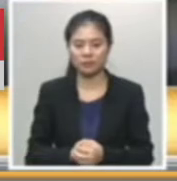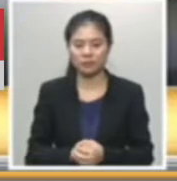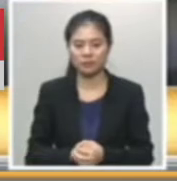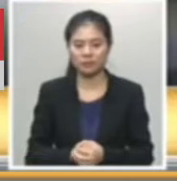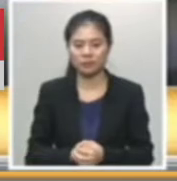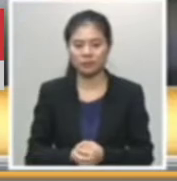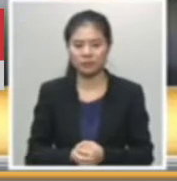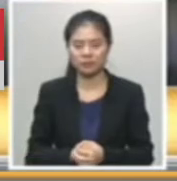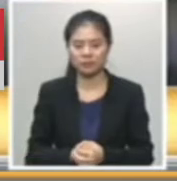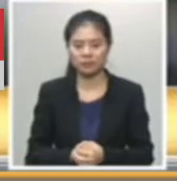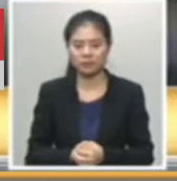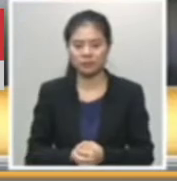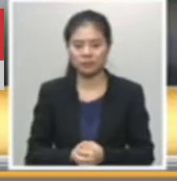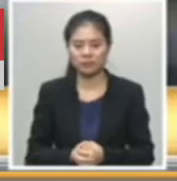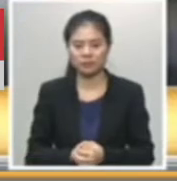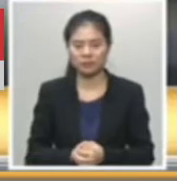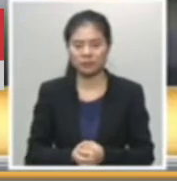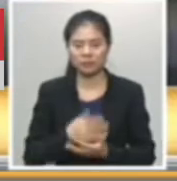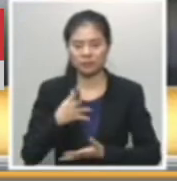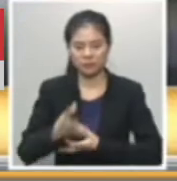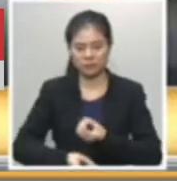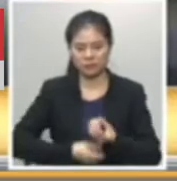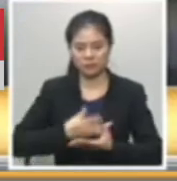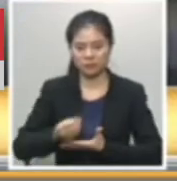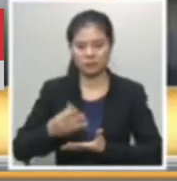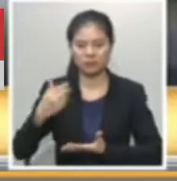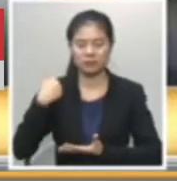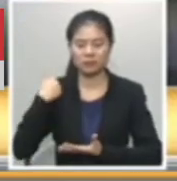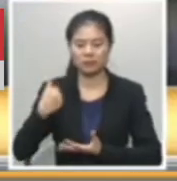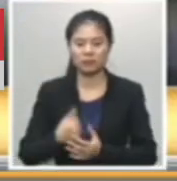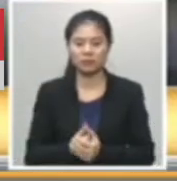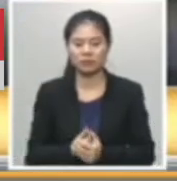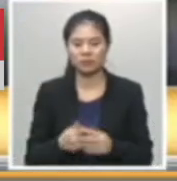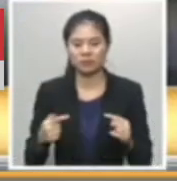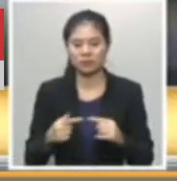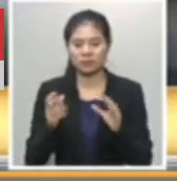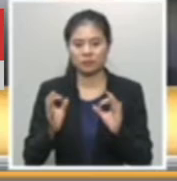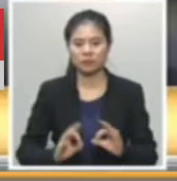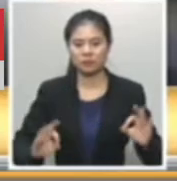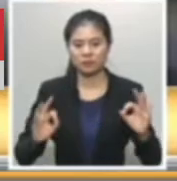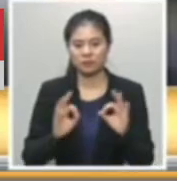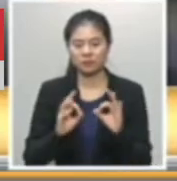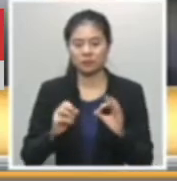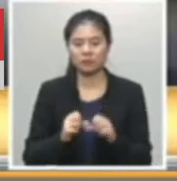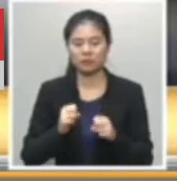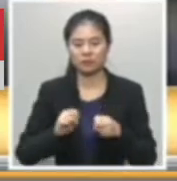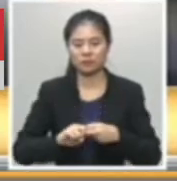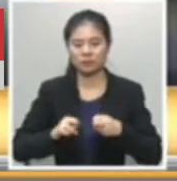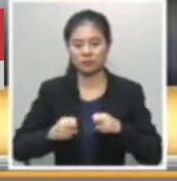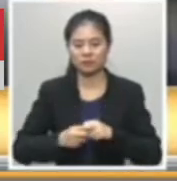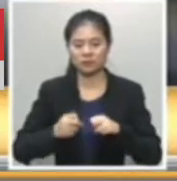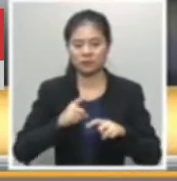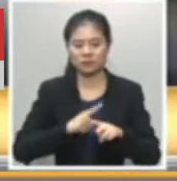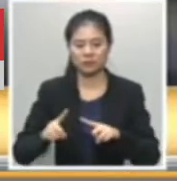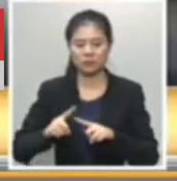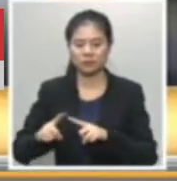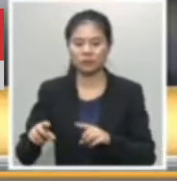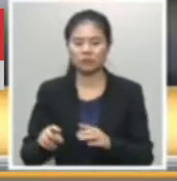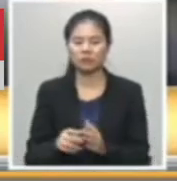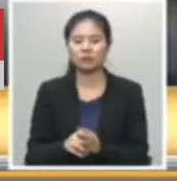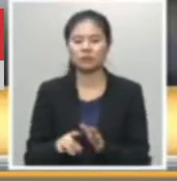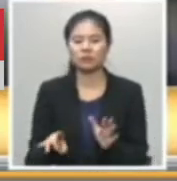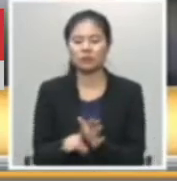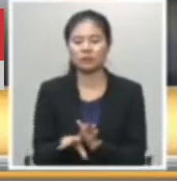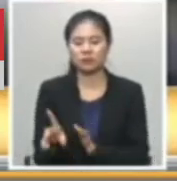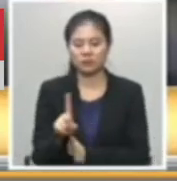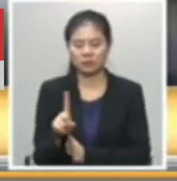การณ์ภาพรวมจากนั้นจะได้อภิปรายครับถึงปัจจัยสำคัญที่ทำให้เกิดปัญหาเพื่อสุดท้ายครับผมจะ